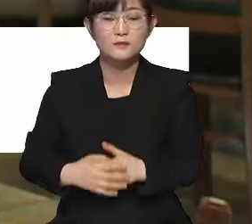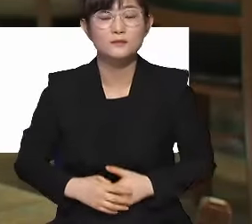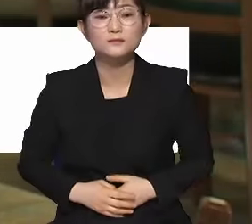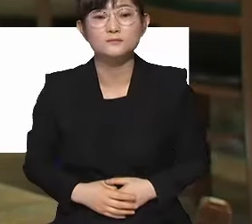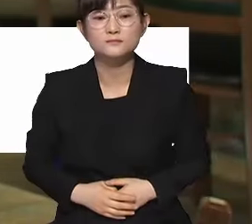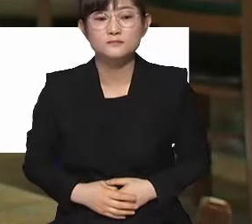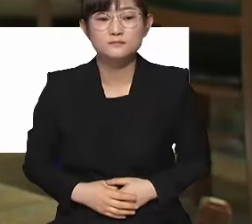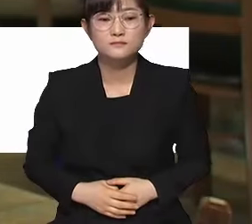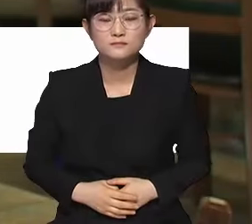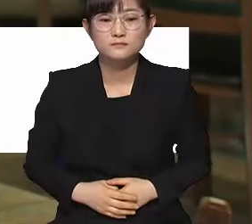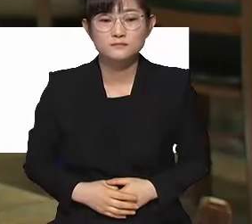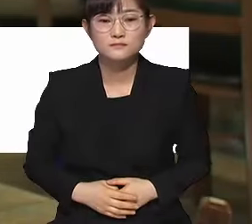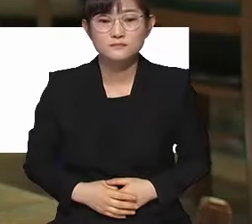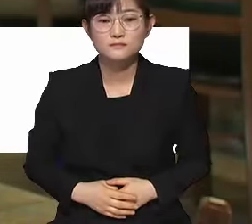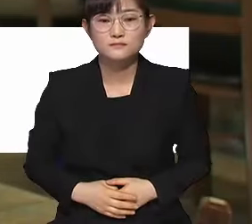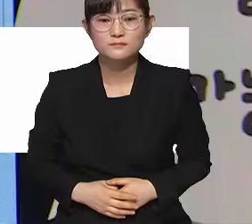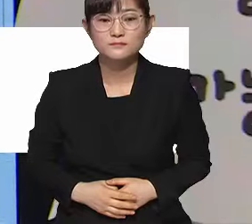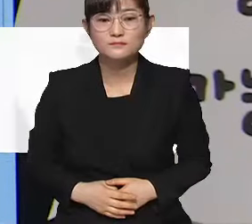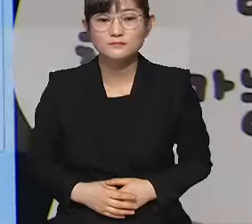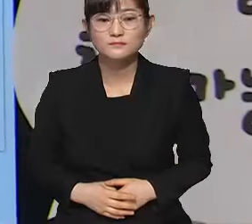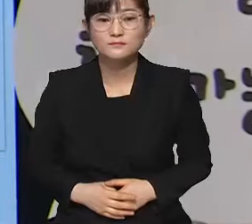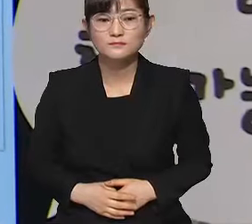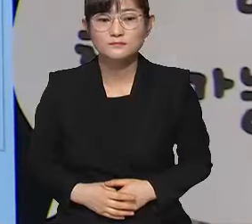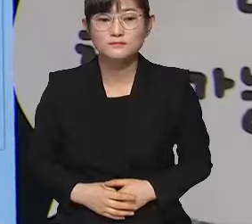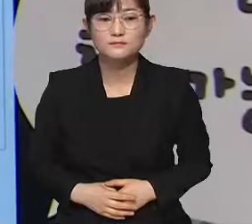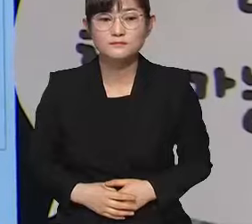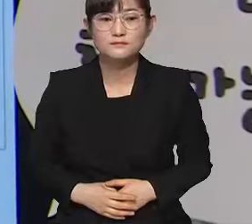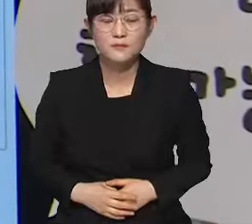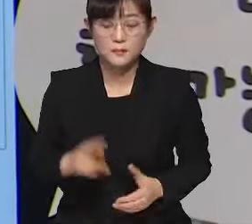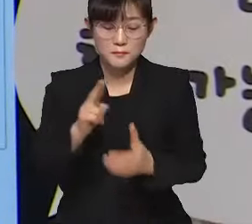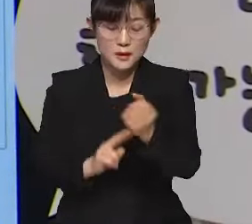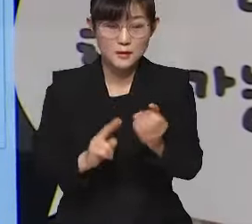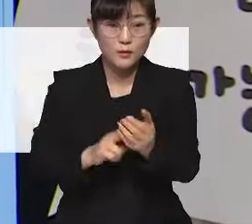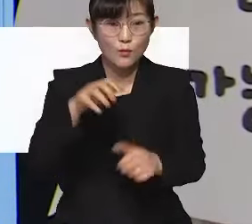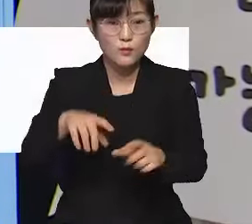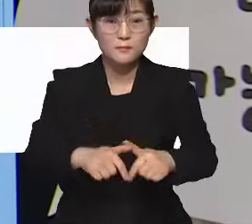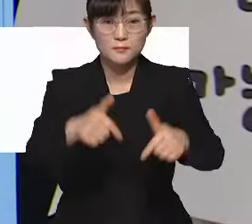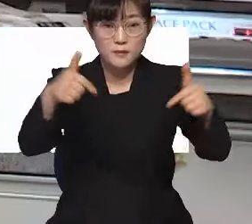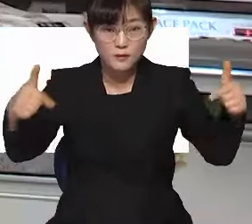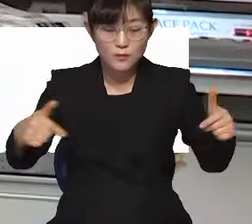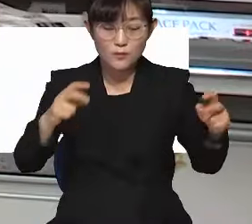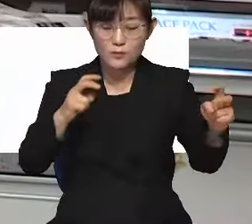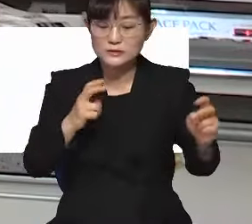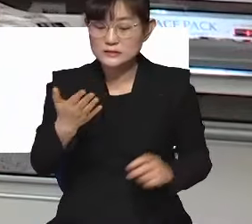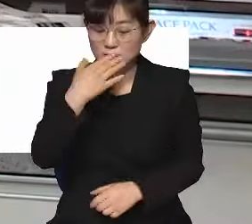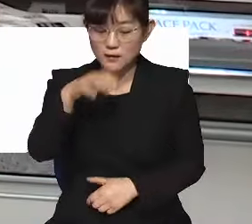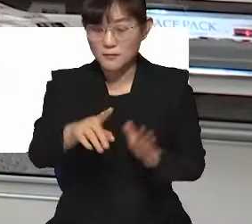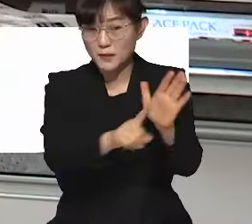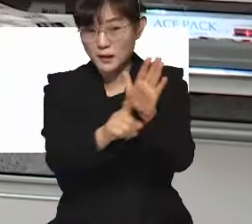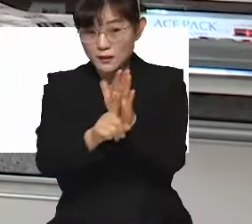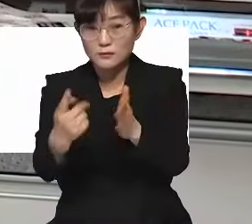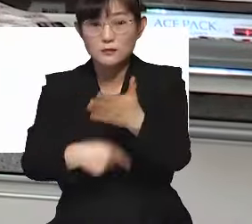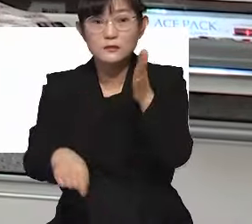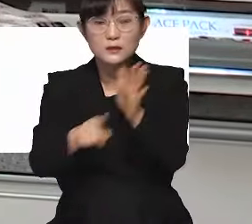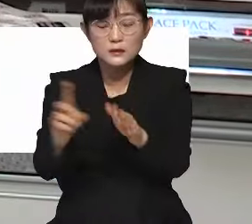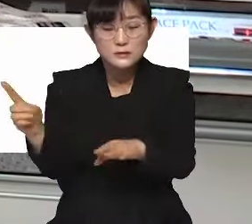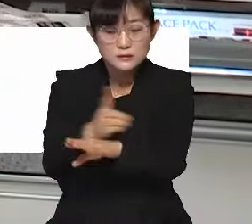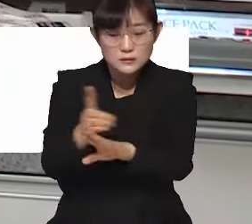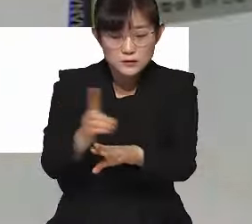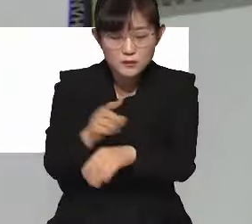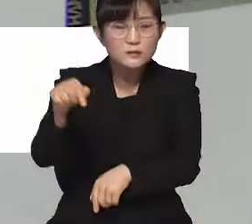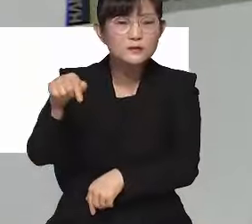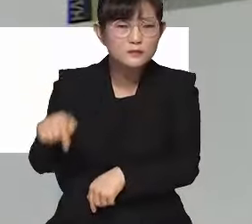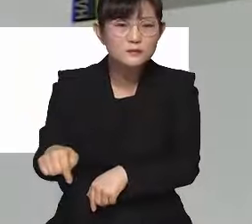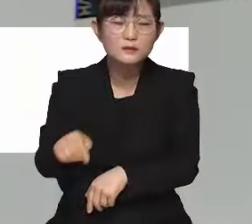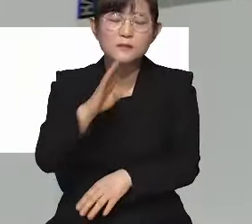되었던 것 같아요. 그 활동할 수 있는. 판로를 확대하고 업체를 알리기 위한 디지털 전환은 소상공인들의 생존을